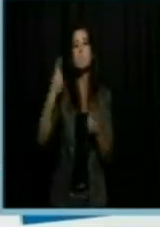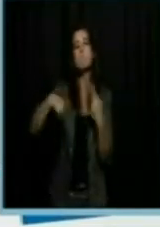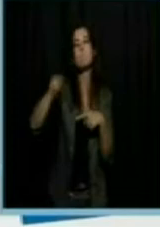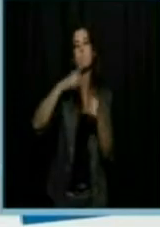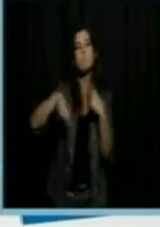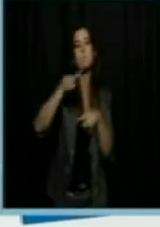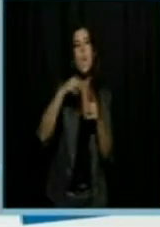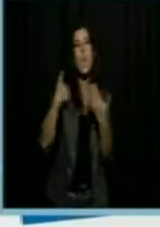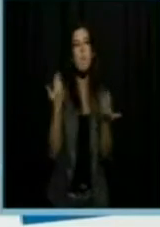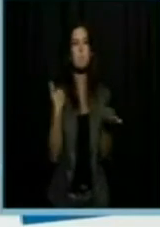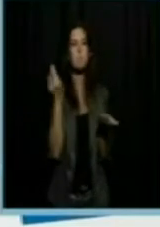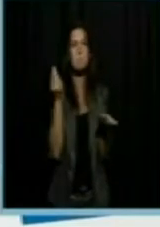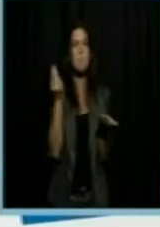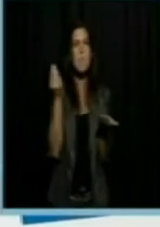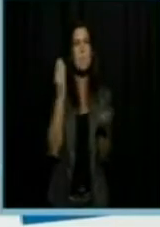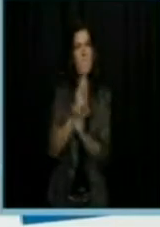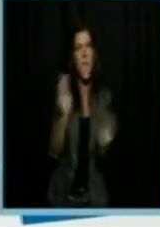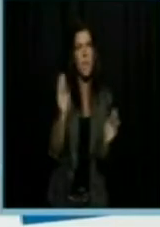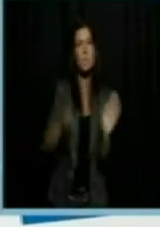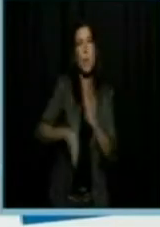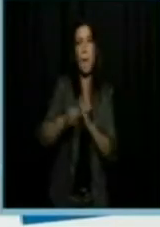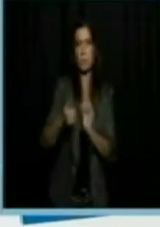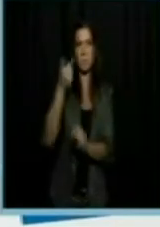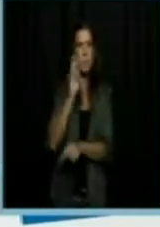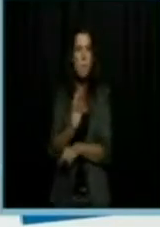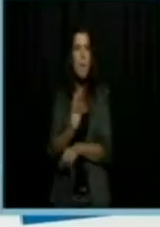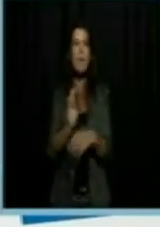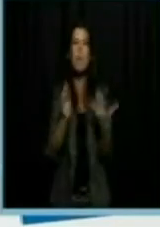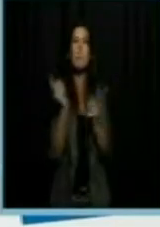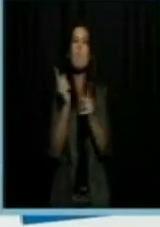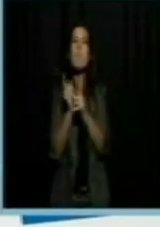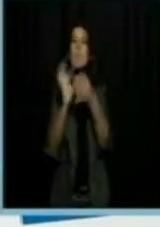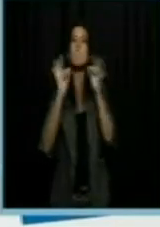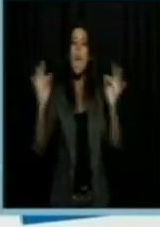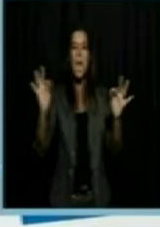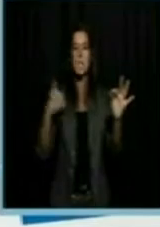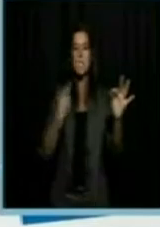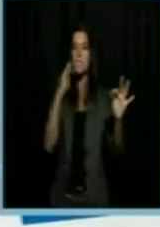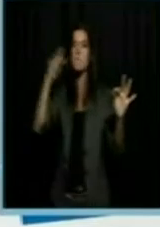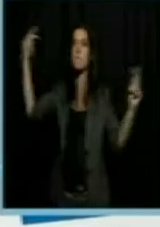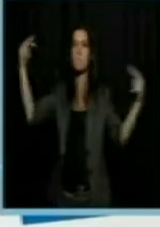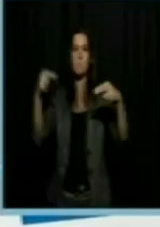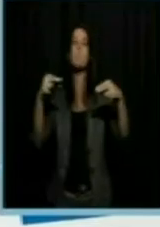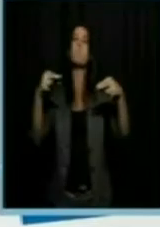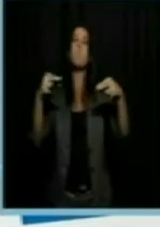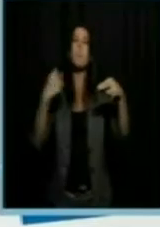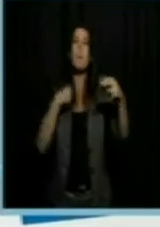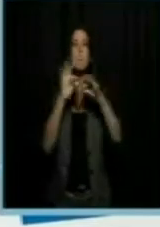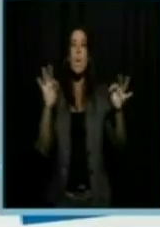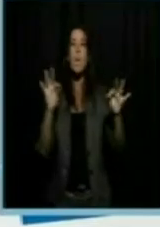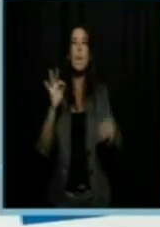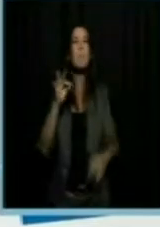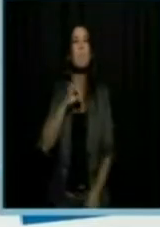da una domanda. Chiedetevi quello che c'è scritto lì. Mi conviene? Mi conviene